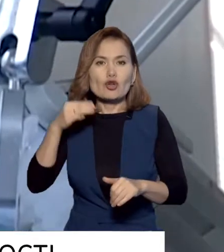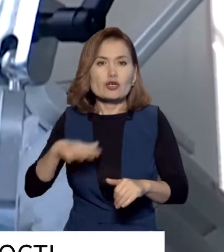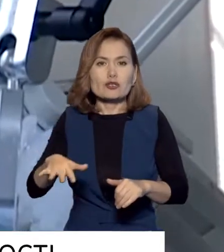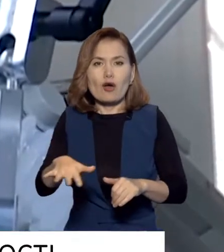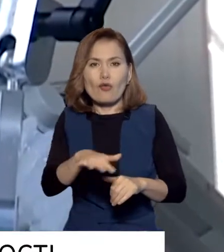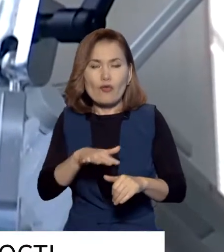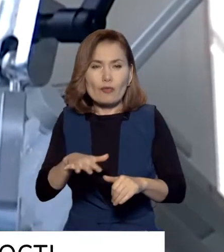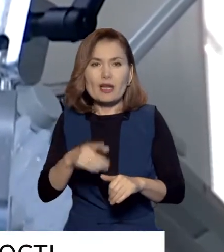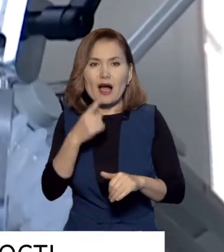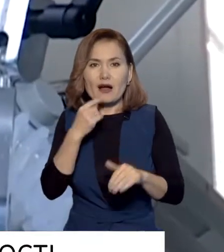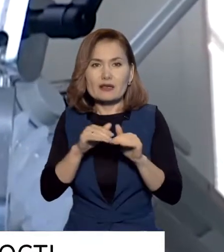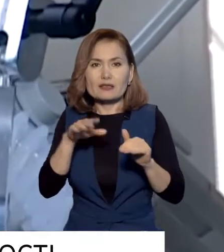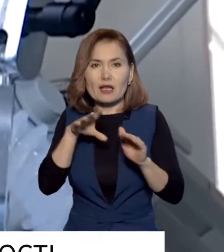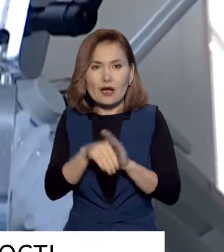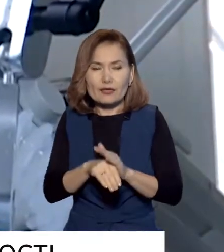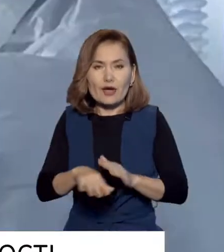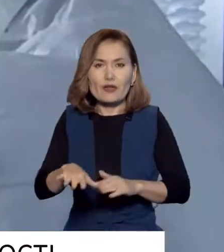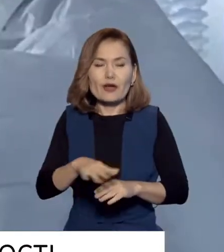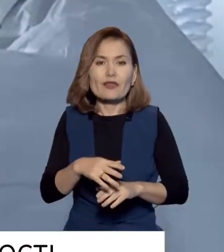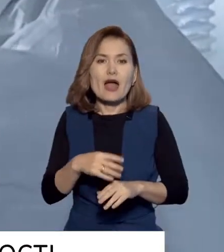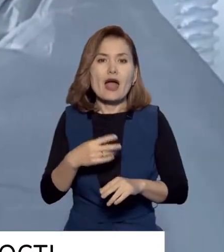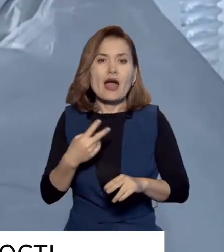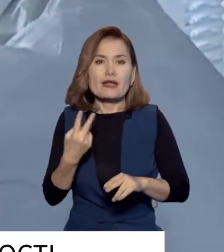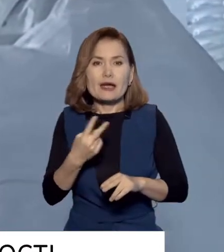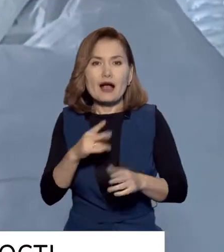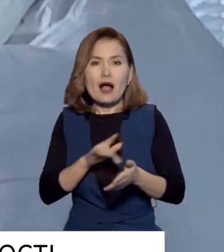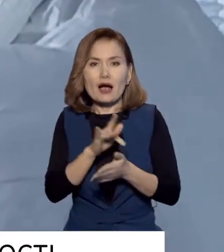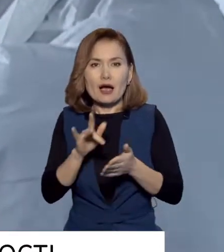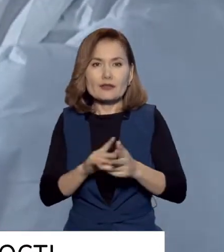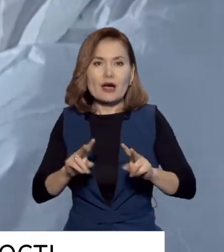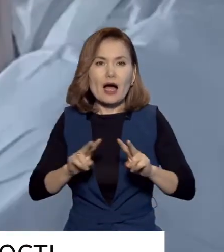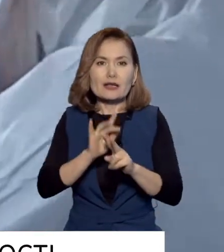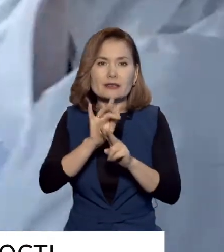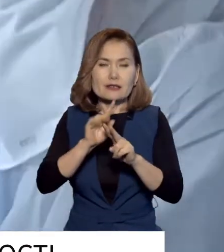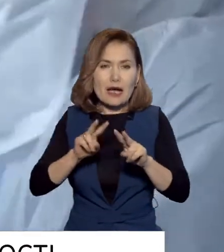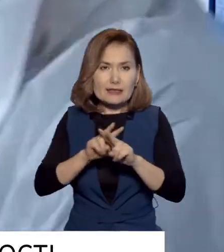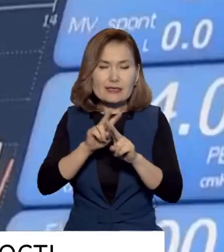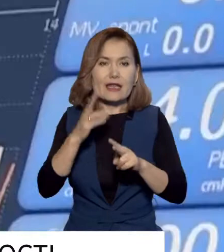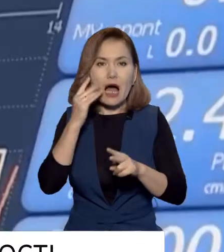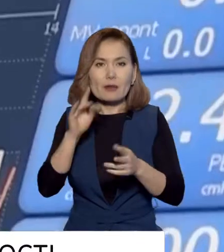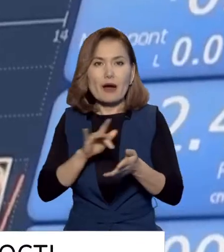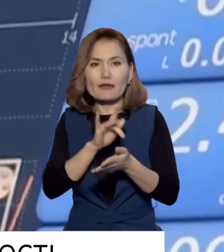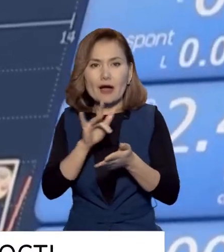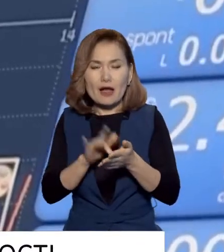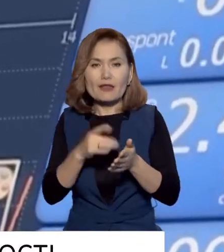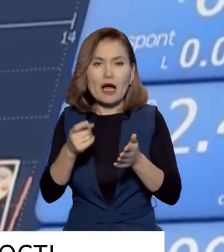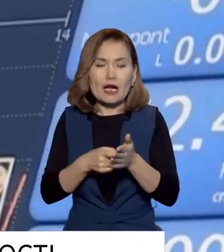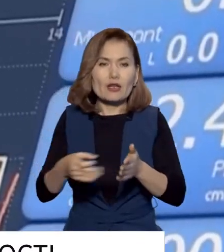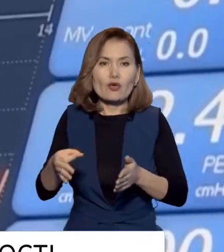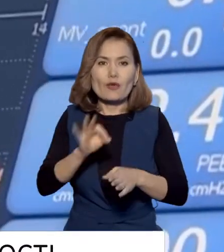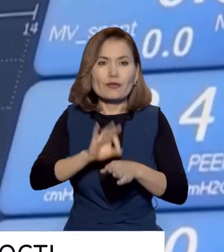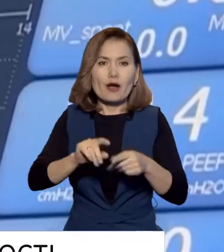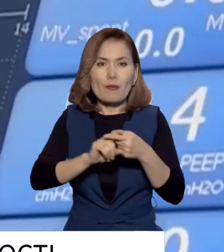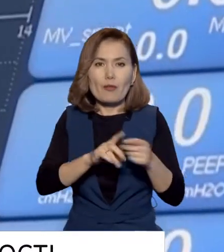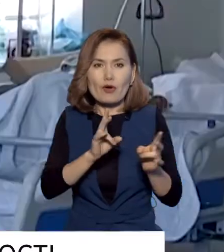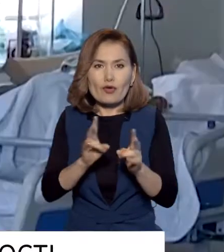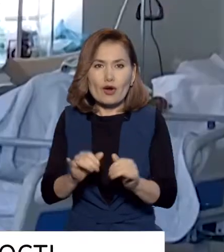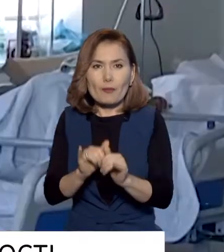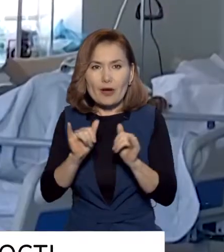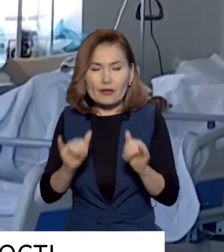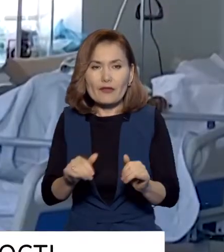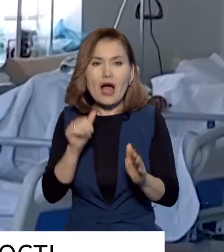өтті. Әсіресе екі мегаполис Нұр-Сұлтан мен Алматы және Қарағанды облысында сырқаттану деңгейі күрт өсті. Коронавирусқа